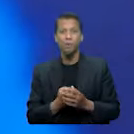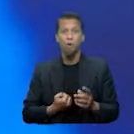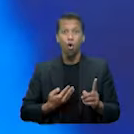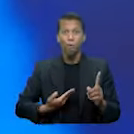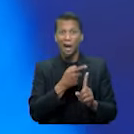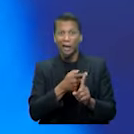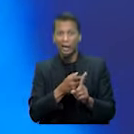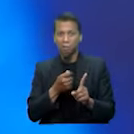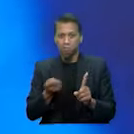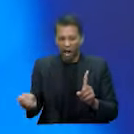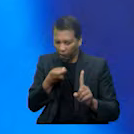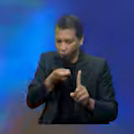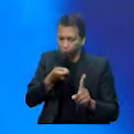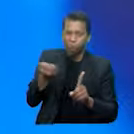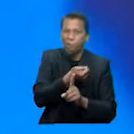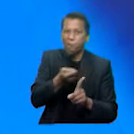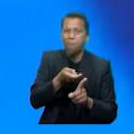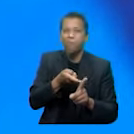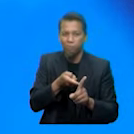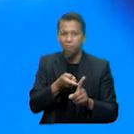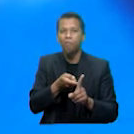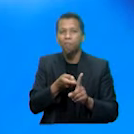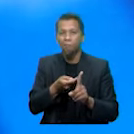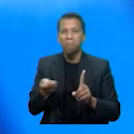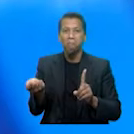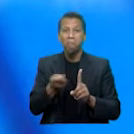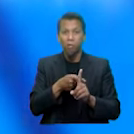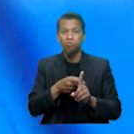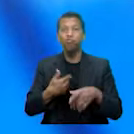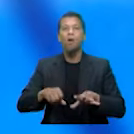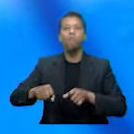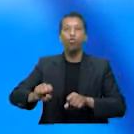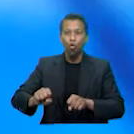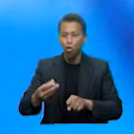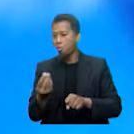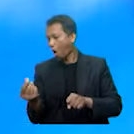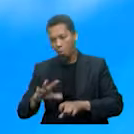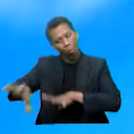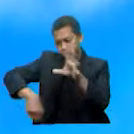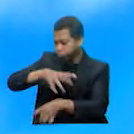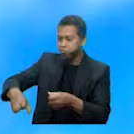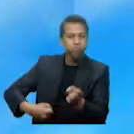senjata tajam. Selain melukai korban, pelaku menggasak uang korban 2 juta rupiah.